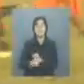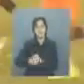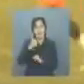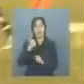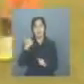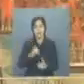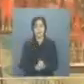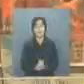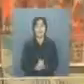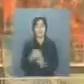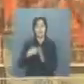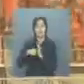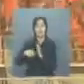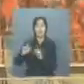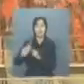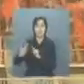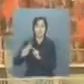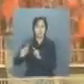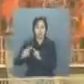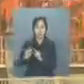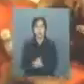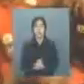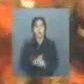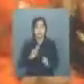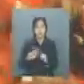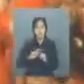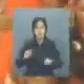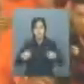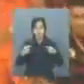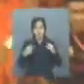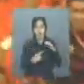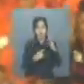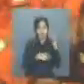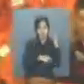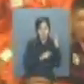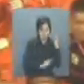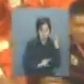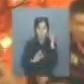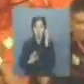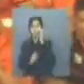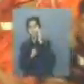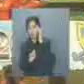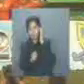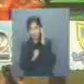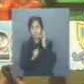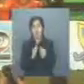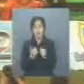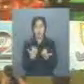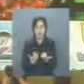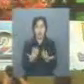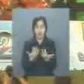ราชสีมาได้รองแชมป์นะคะส่วนคู่ชิงที่3ระหว่างพัทลุงกับกระบี่จะมีขึ้นในวันนี้ที่สนามกีฬาจังหวัดตรัง